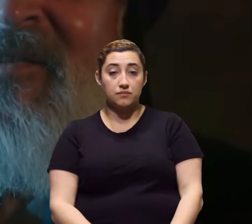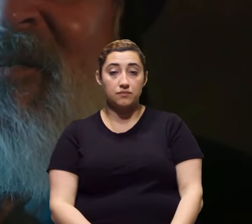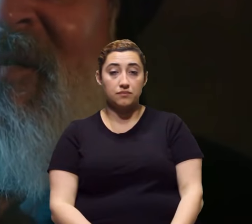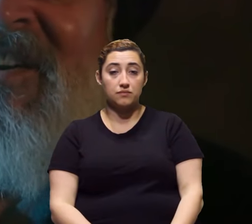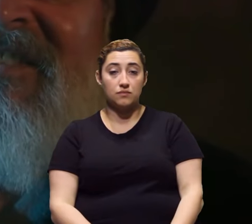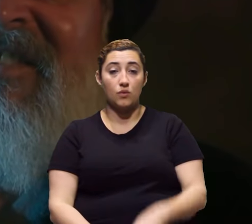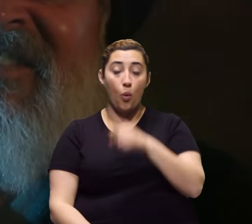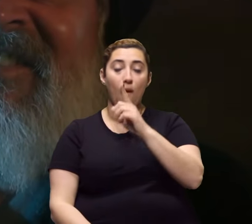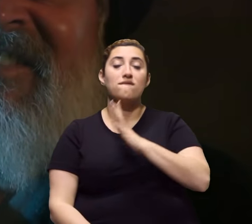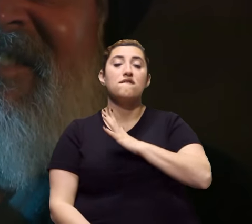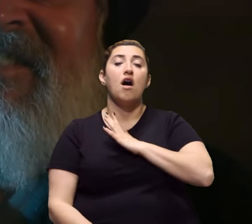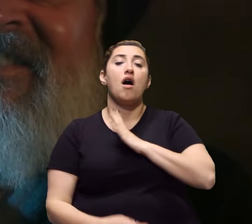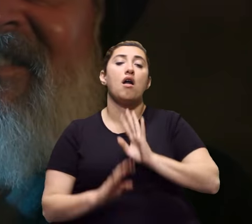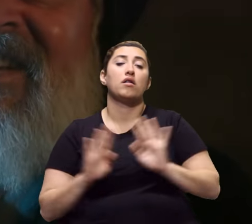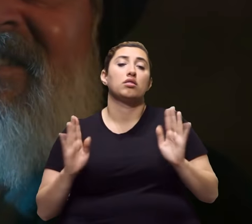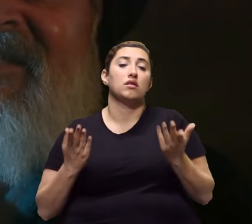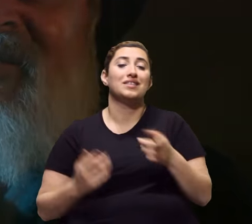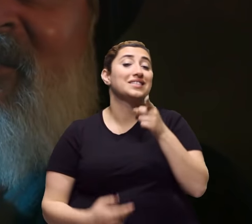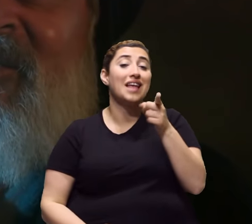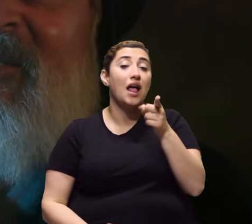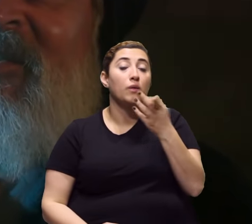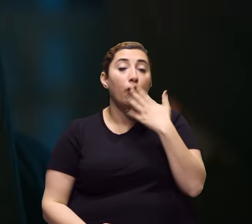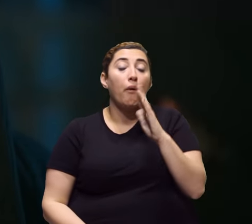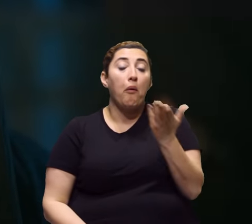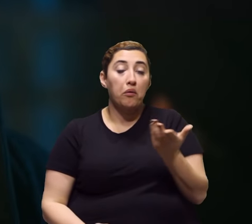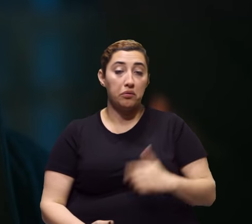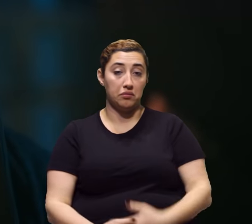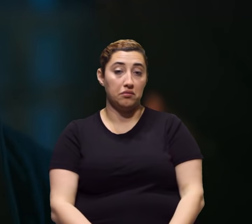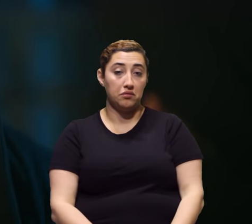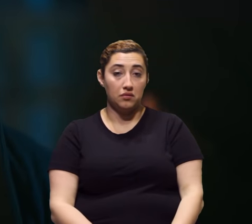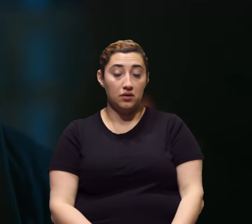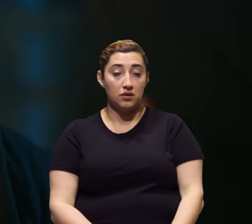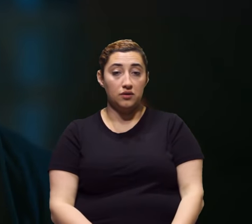Zaten o vardı, sen yoktun.